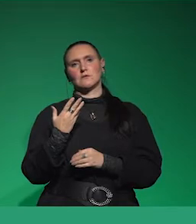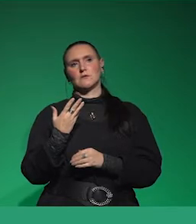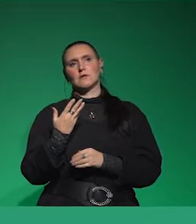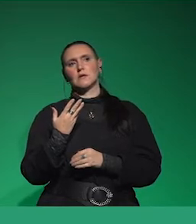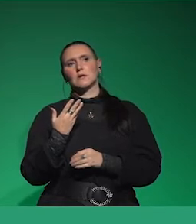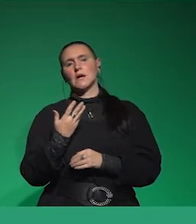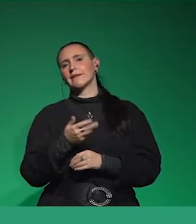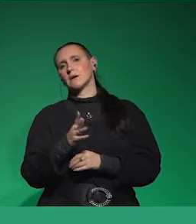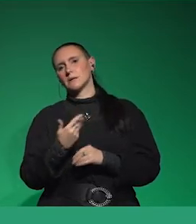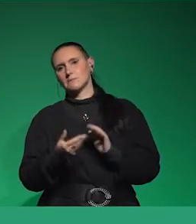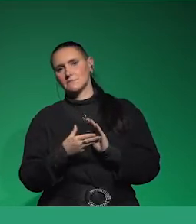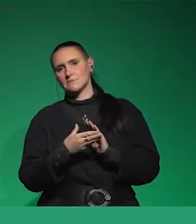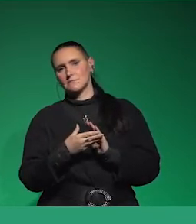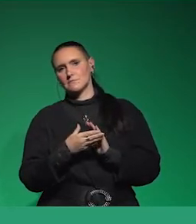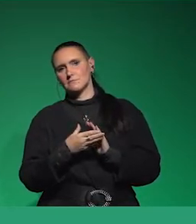im